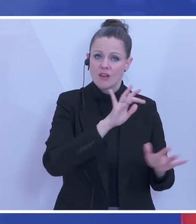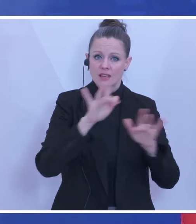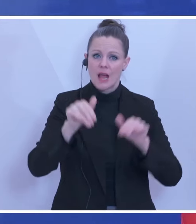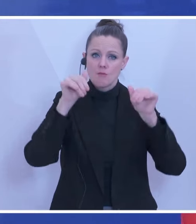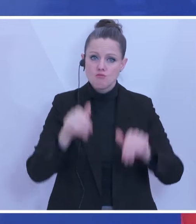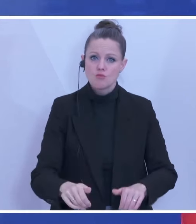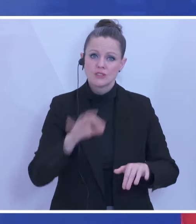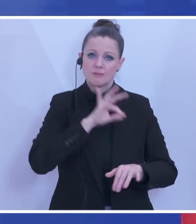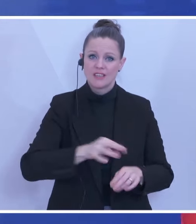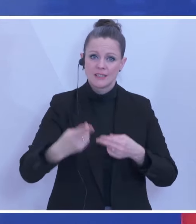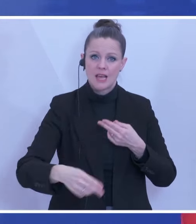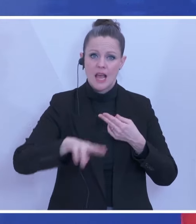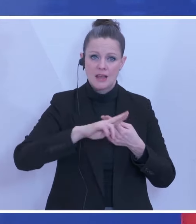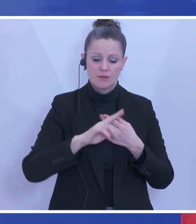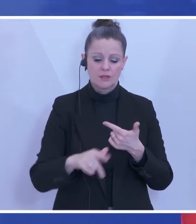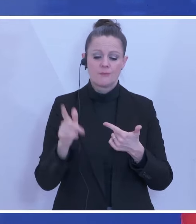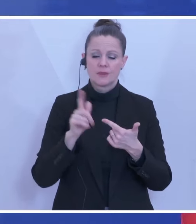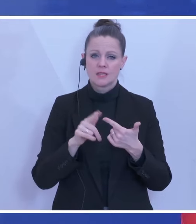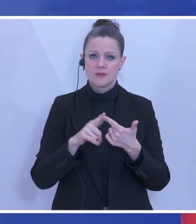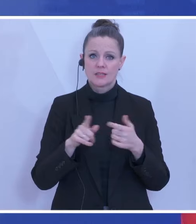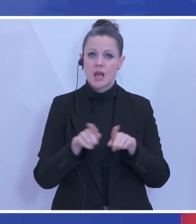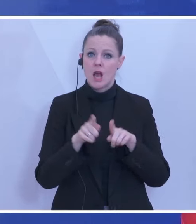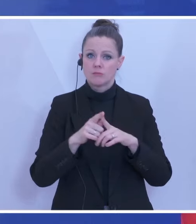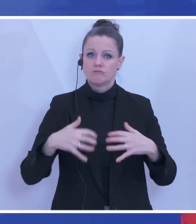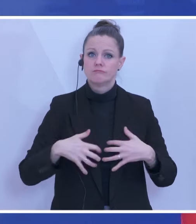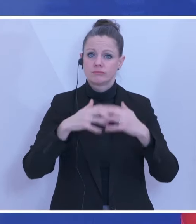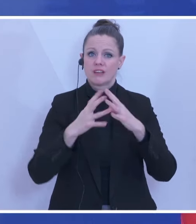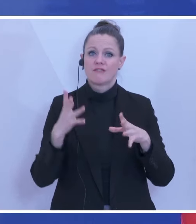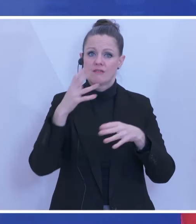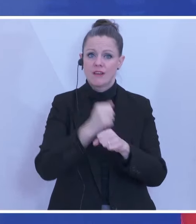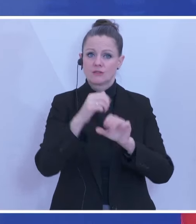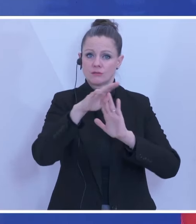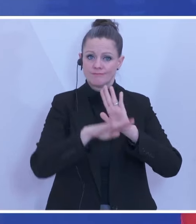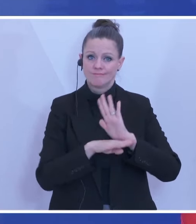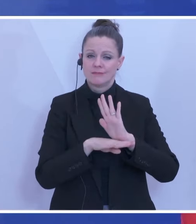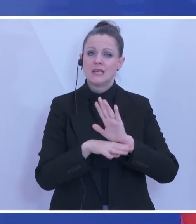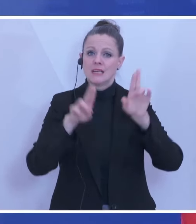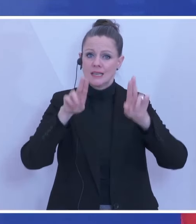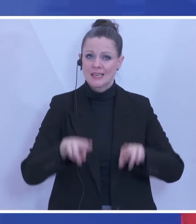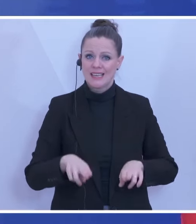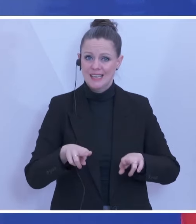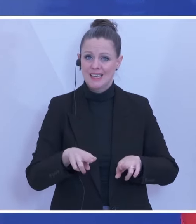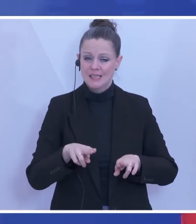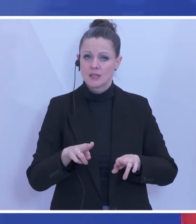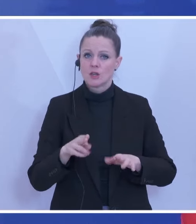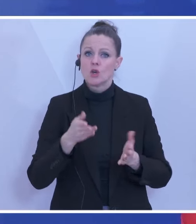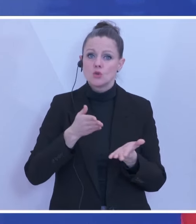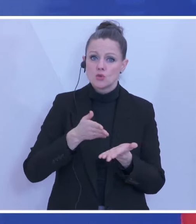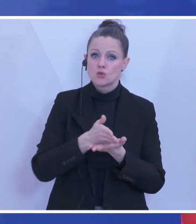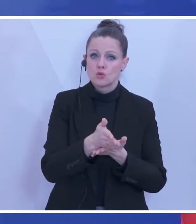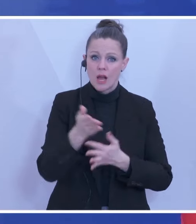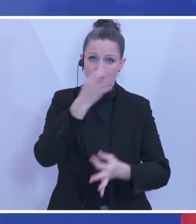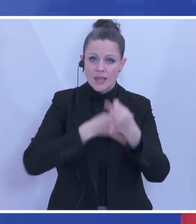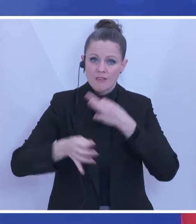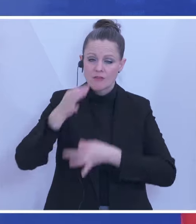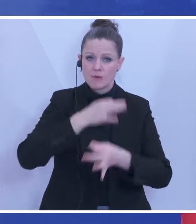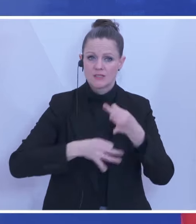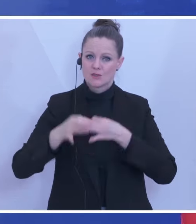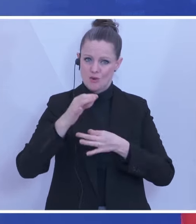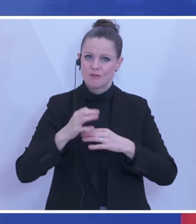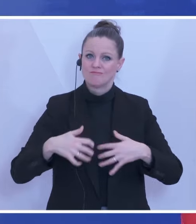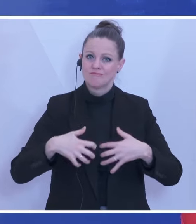antworten. Zum Zweiten schaffen wir dieses verfassungsgesetzlich gewährleistete Recht auf Zugang zu Informationen und das